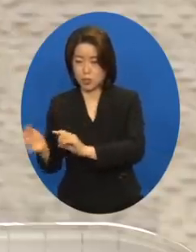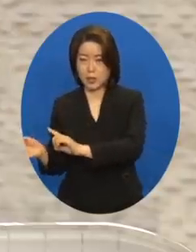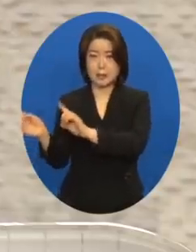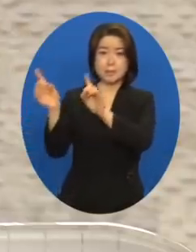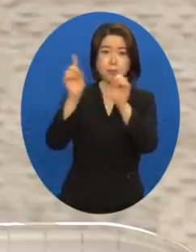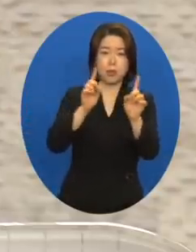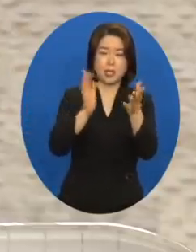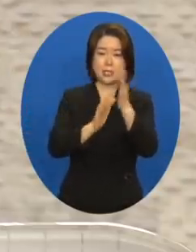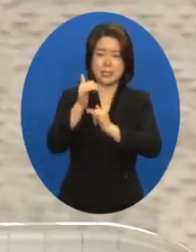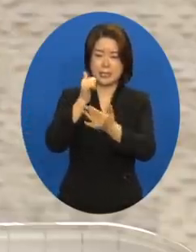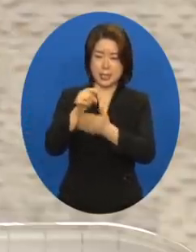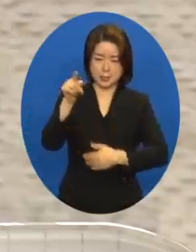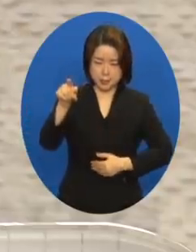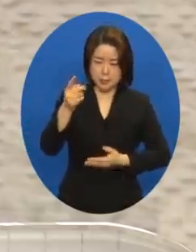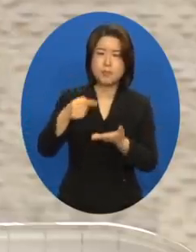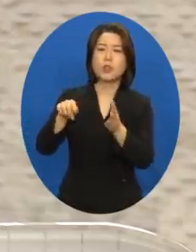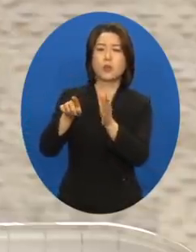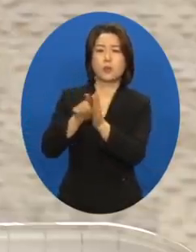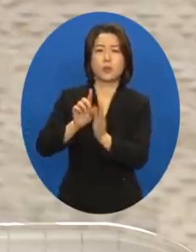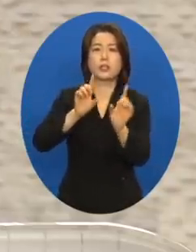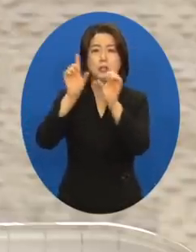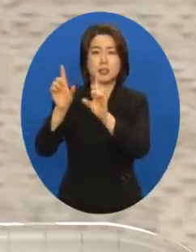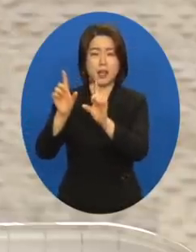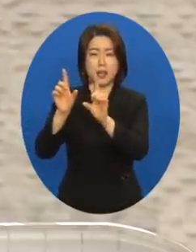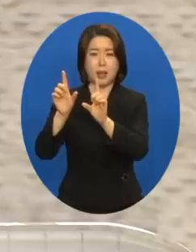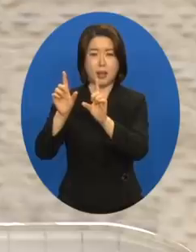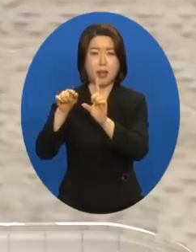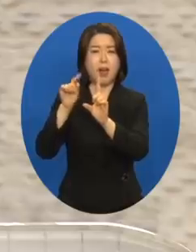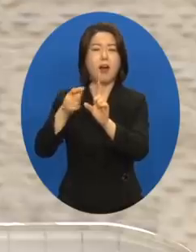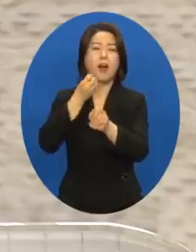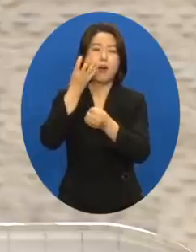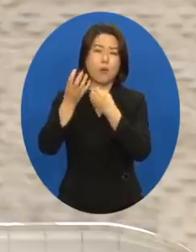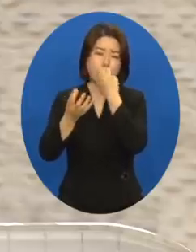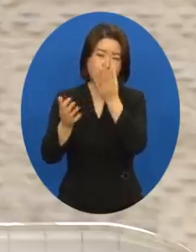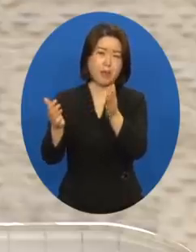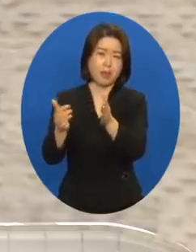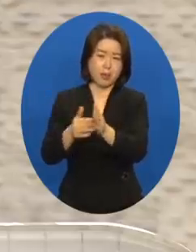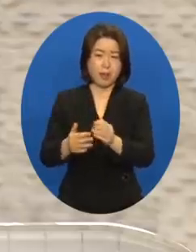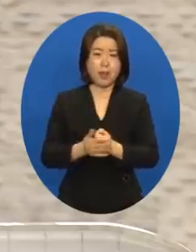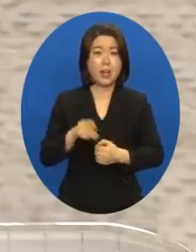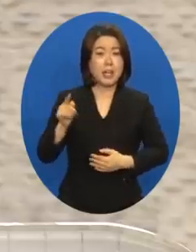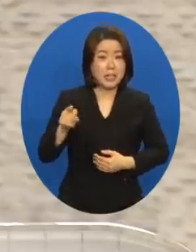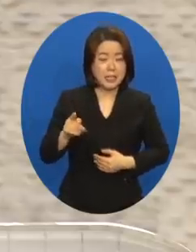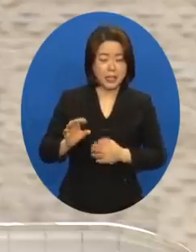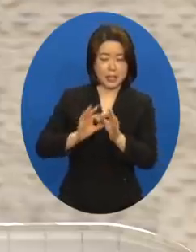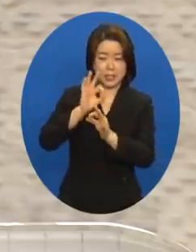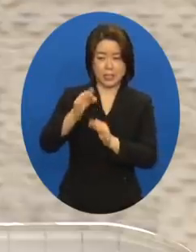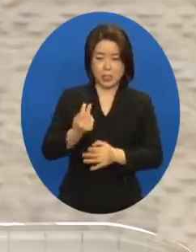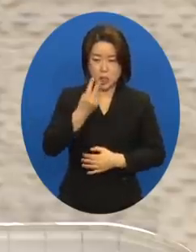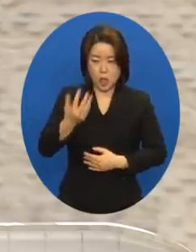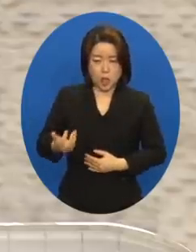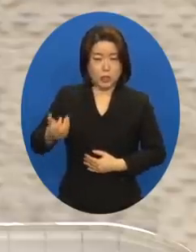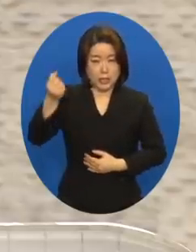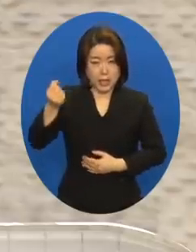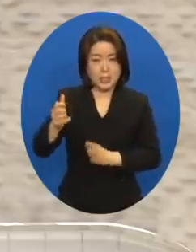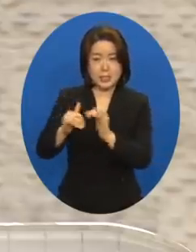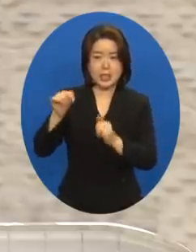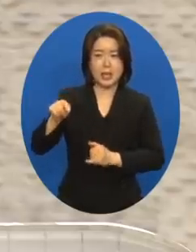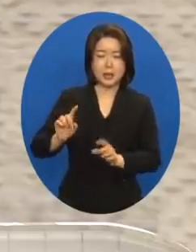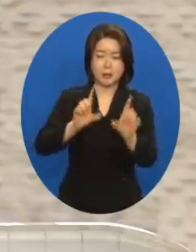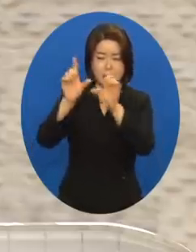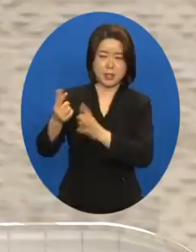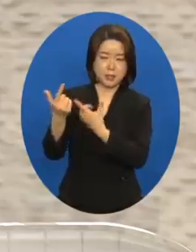예수님을 위해서 삽니다 그렇게 고백을 한 거예요 이게 바로 영생을 소유한 사람의 삶이